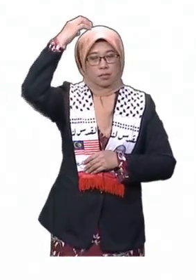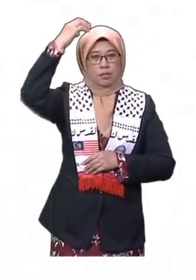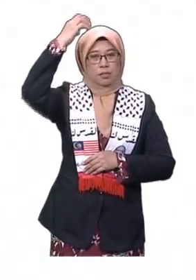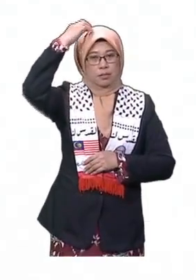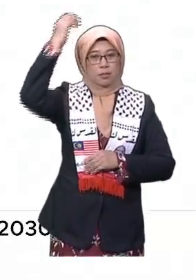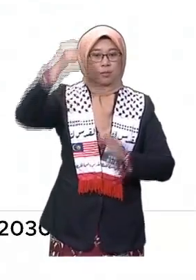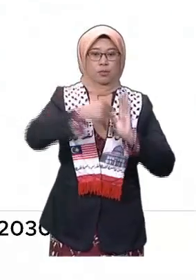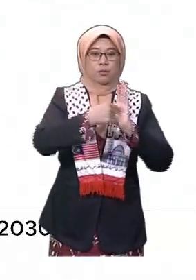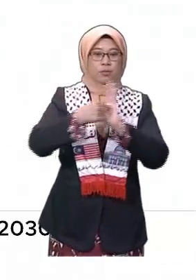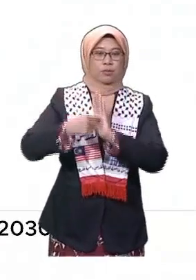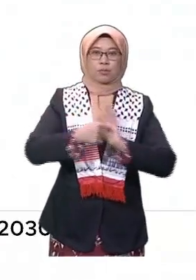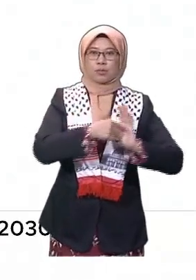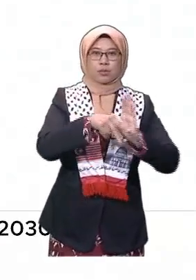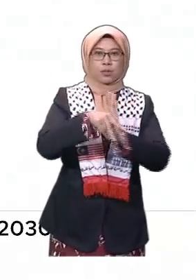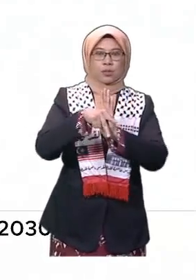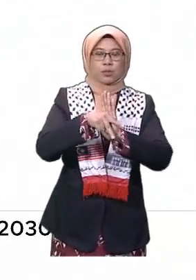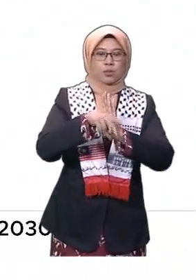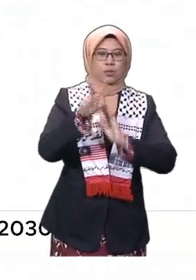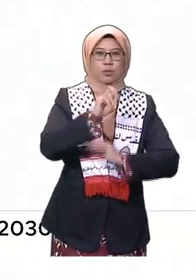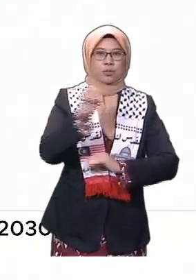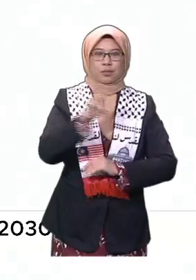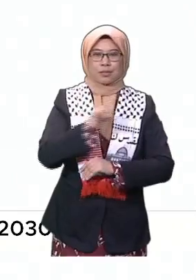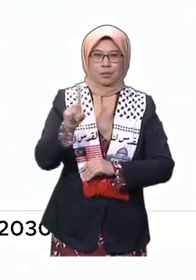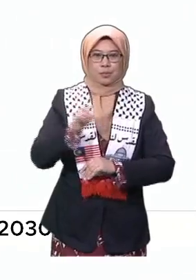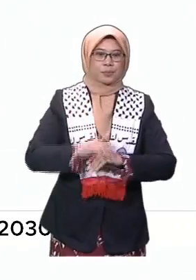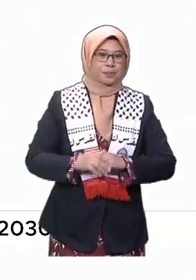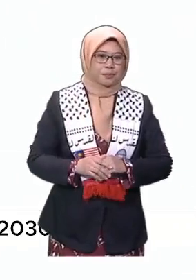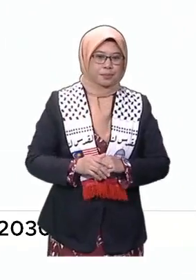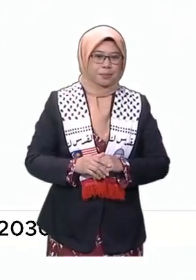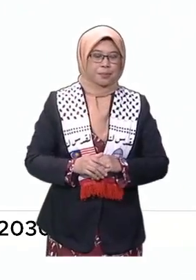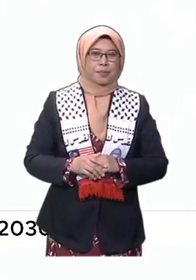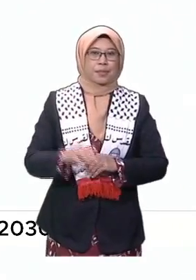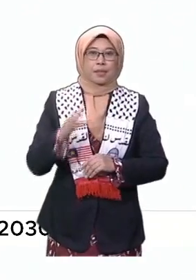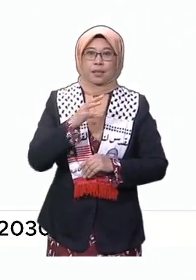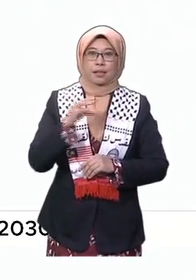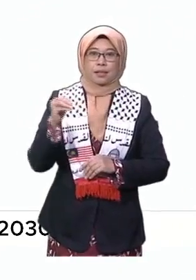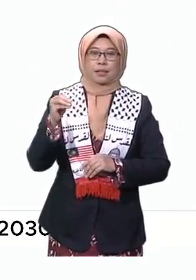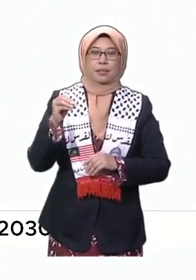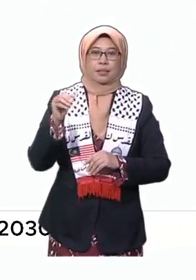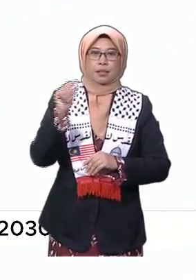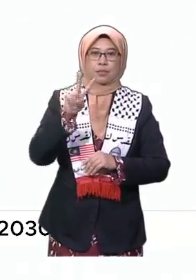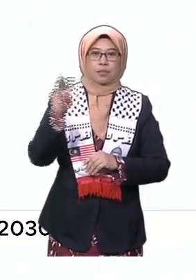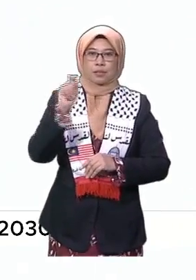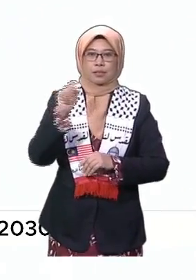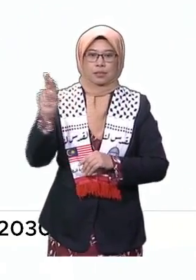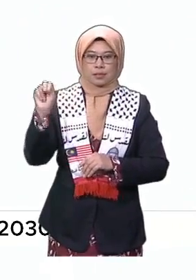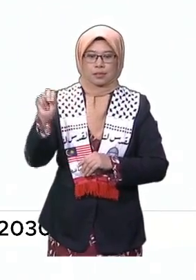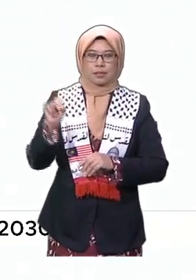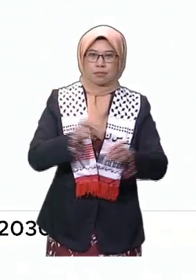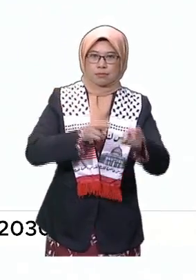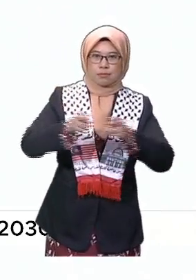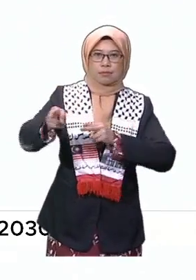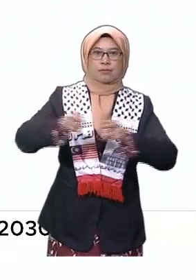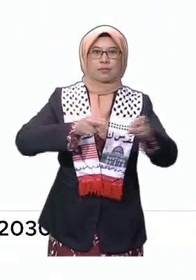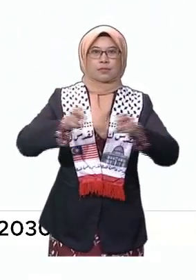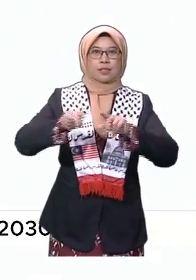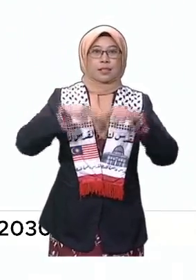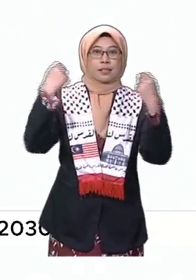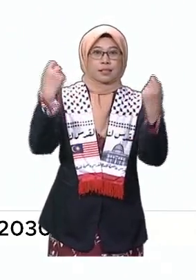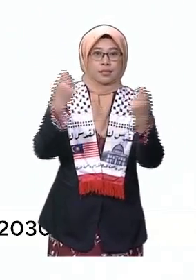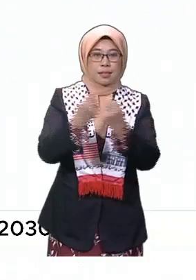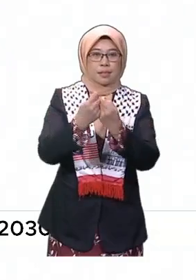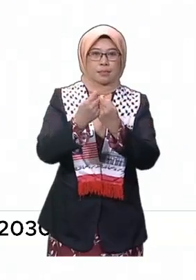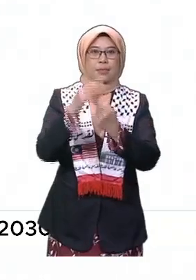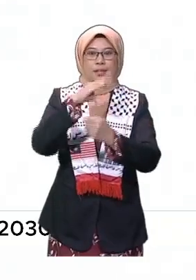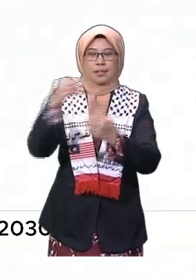in 2021. In under 4 years, and thanks to the efforts of the team and excellent